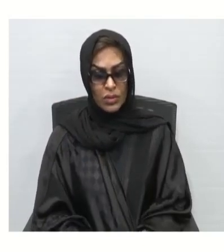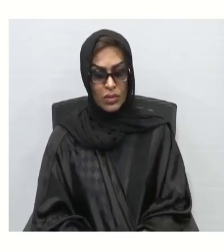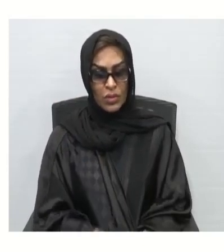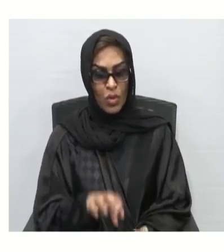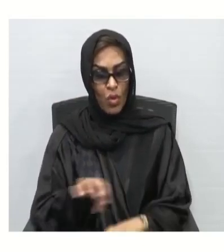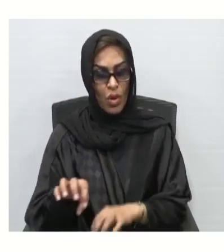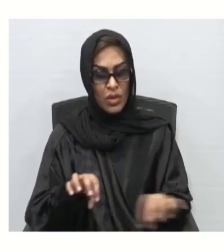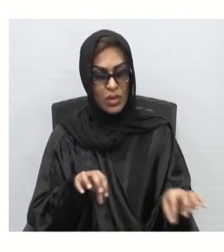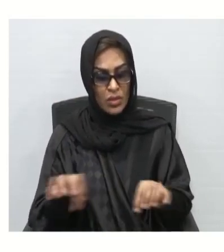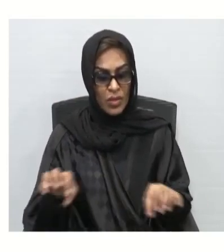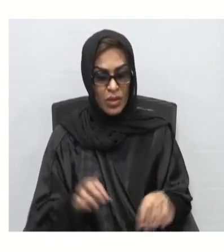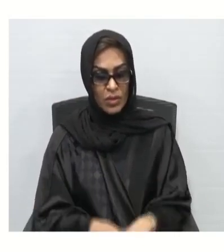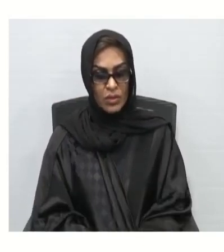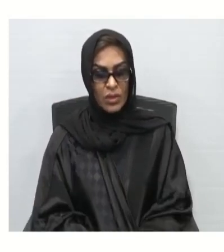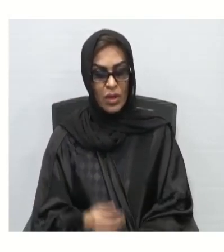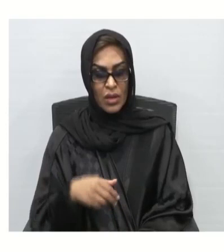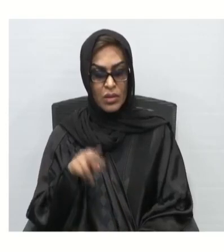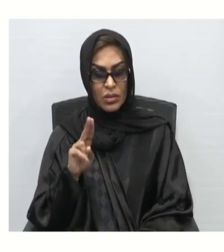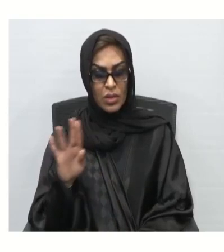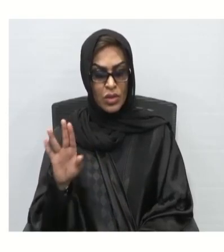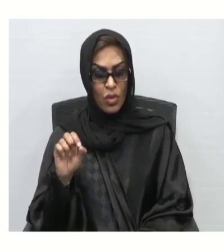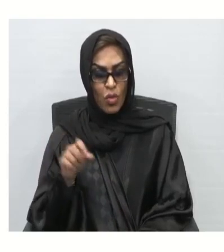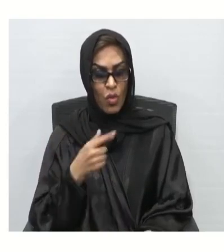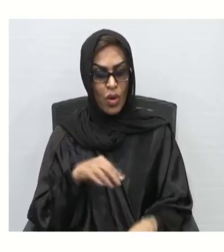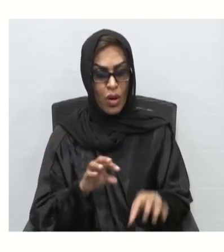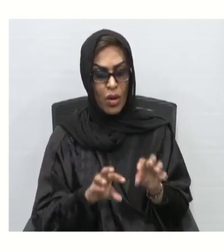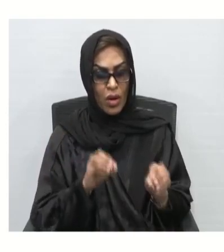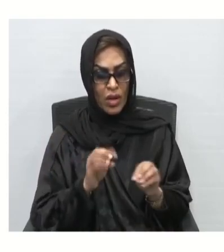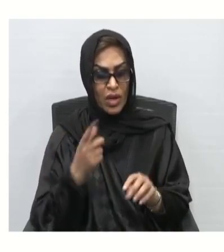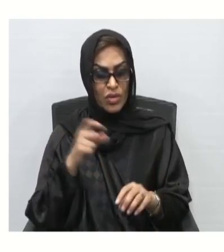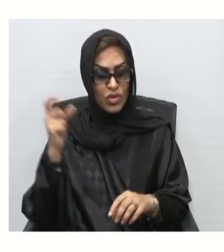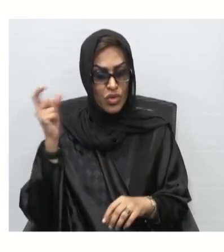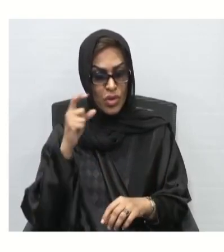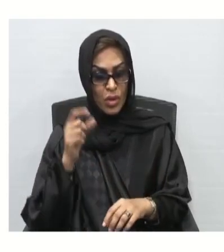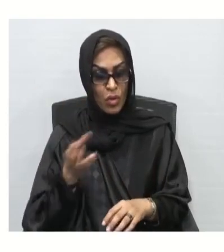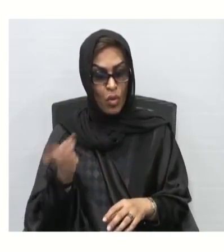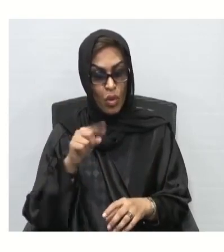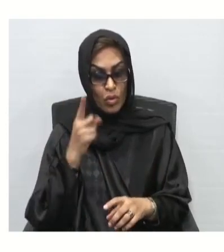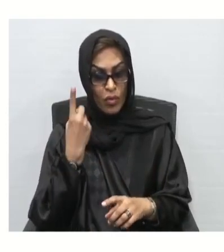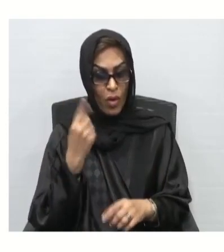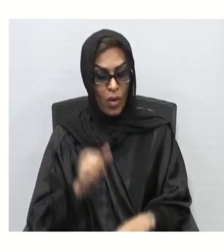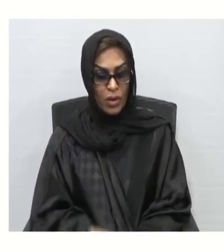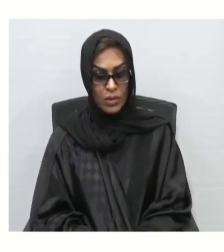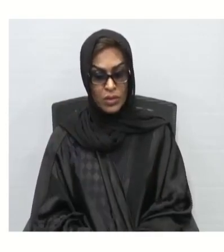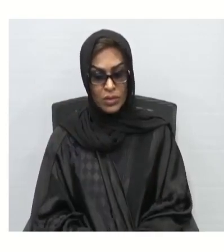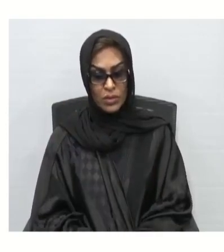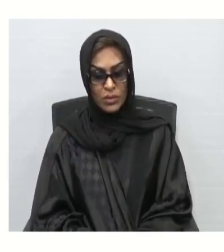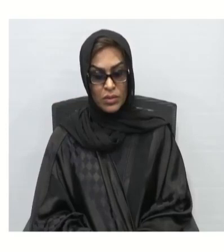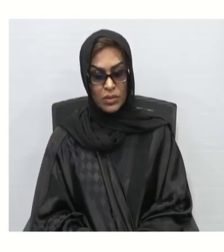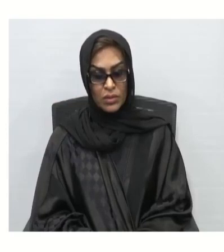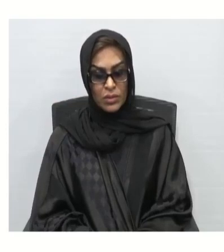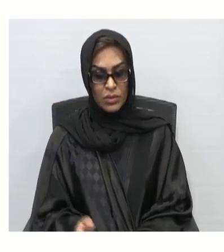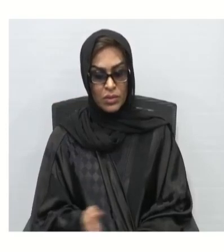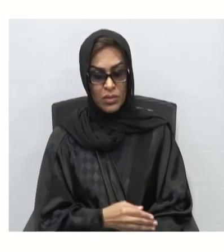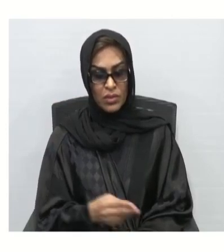اقسم المتسوق على شكل دفعات خلال الشهر وليس دفعه واحده ايضا